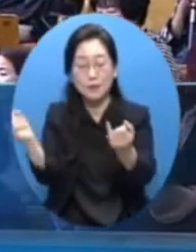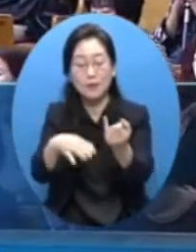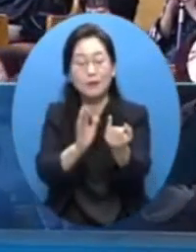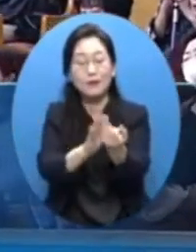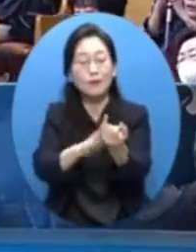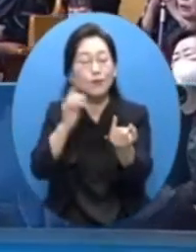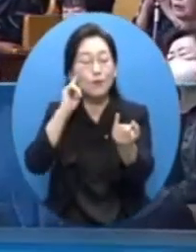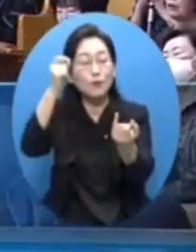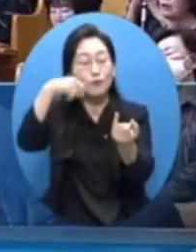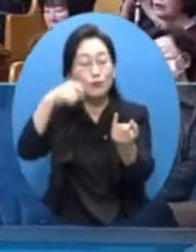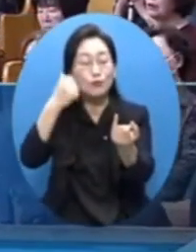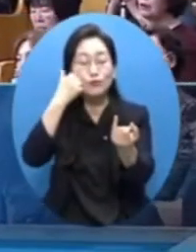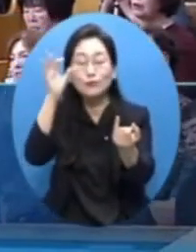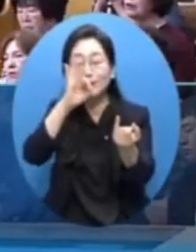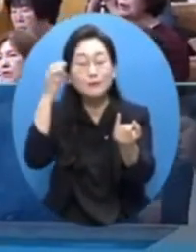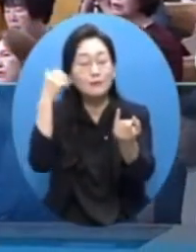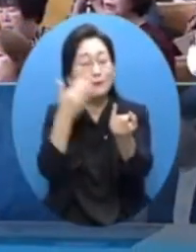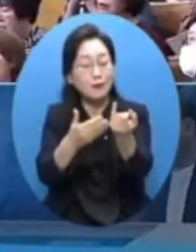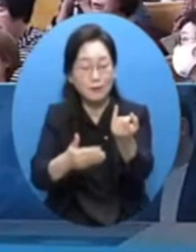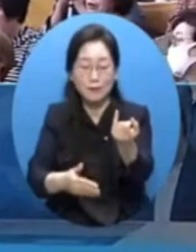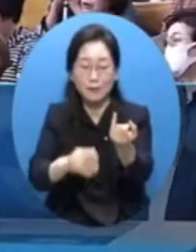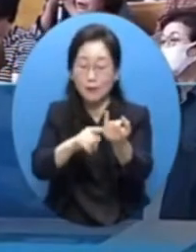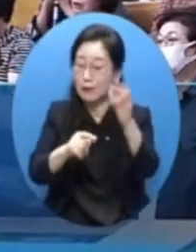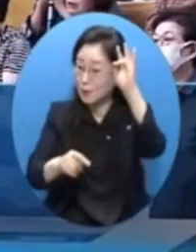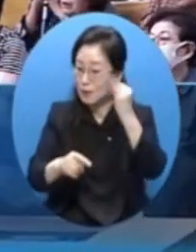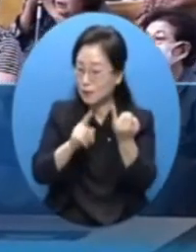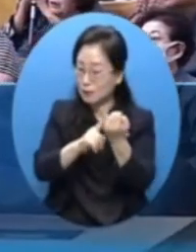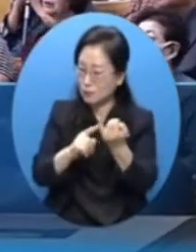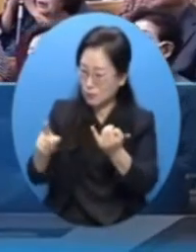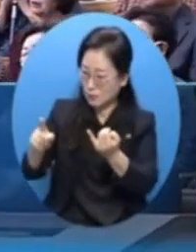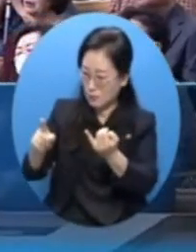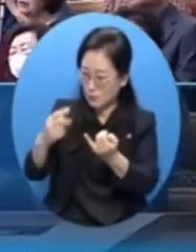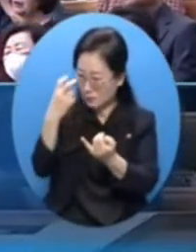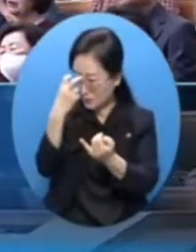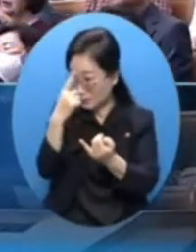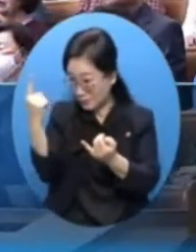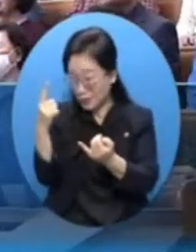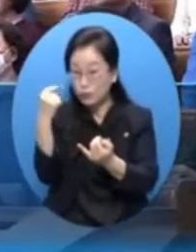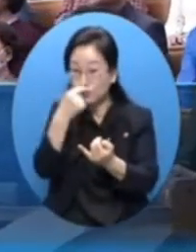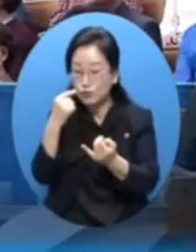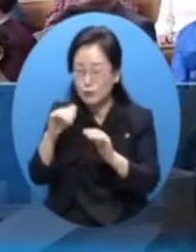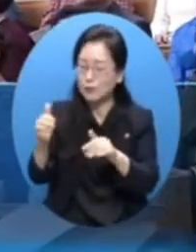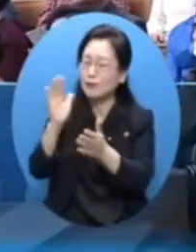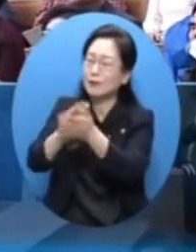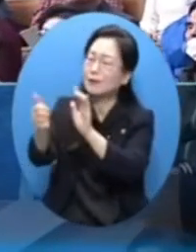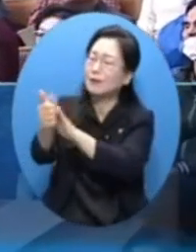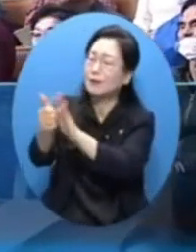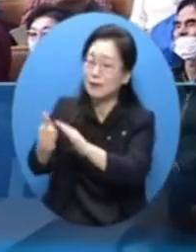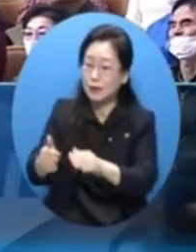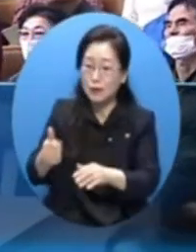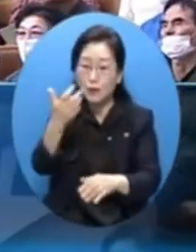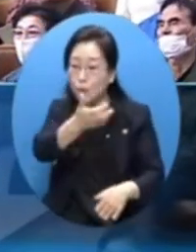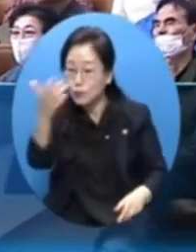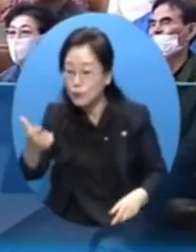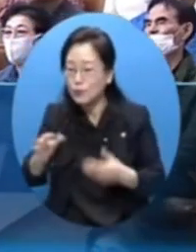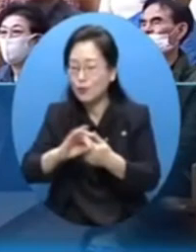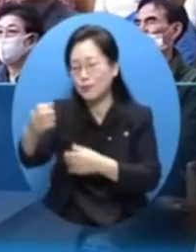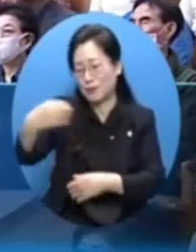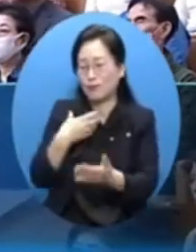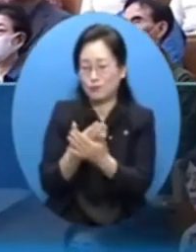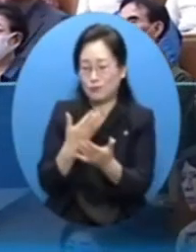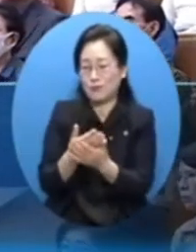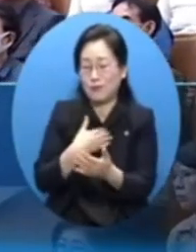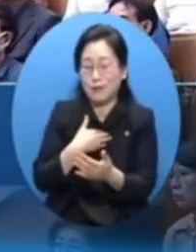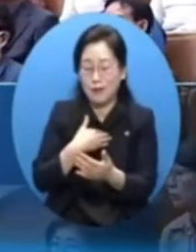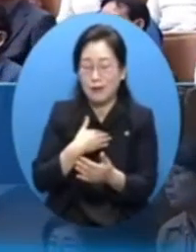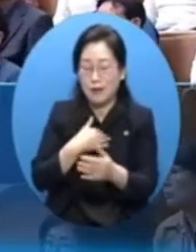어찌하여 울며 누구를 찾느냐 하시니 마리아는 그가 동산지기인 줄 알고 이르되 주여 당신이 옮겼거든 어디 두었는지 내게 이르소서